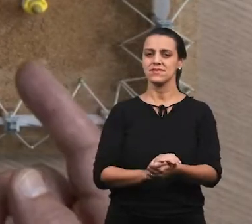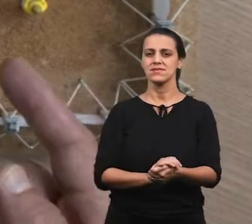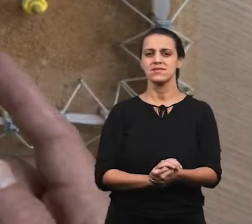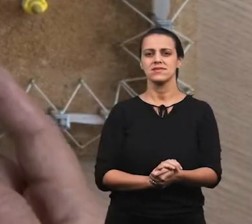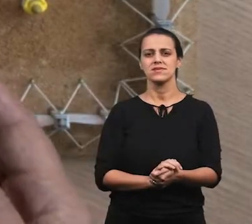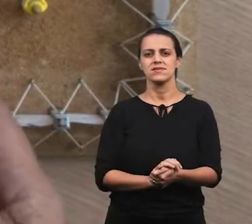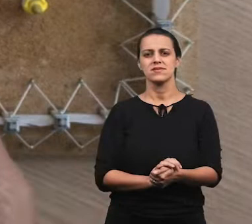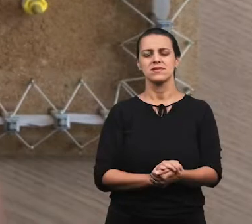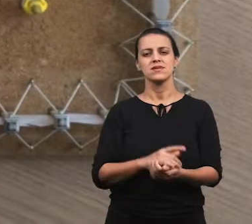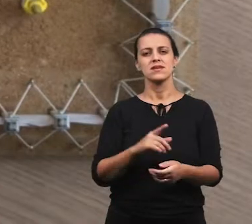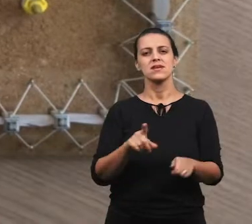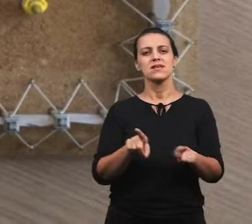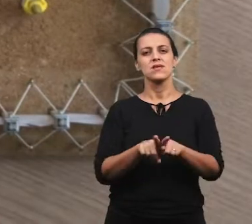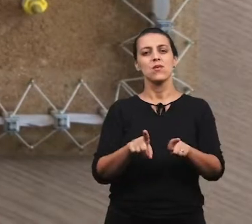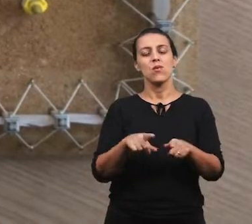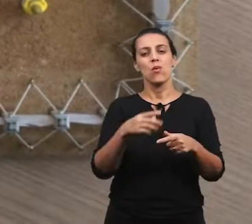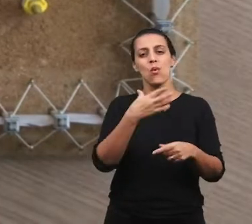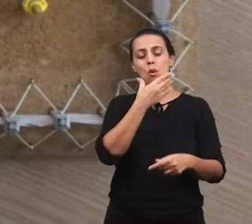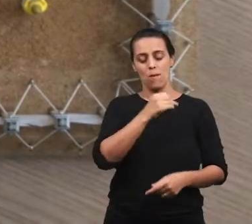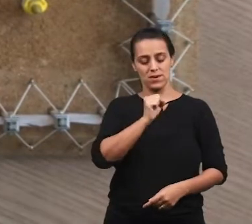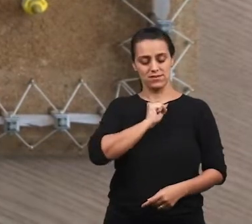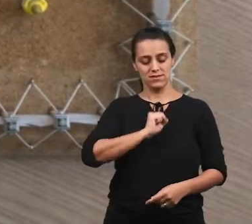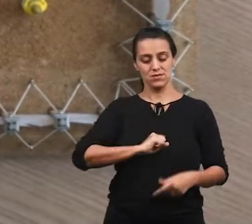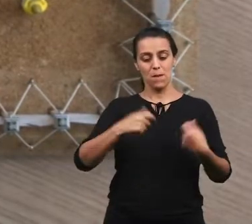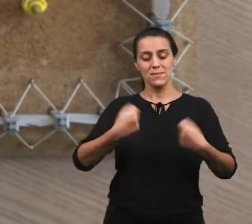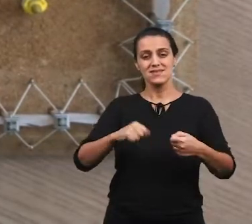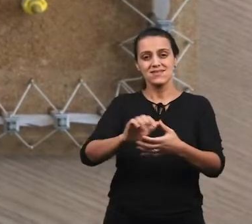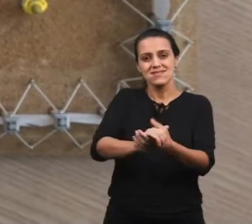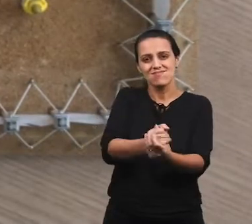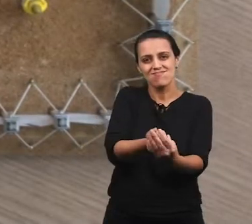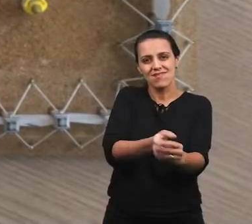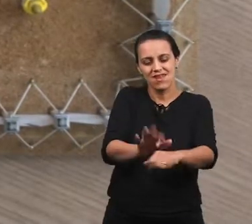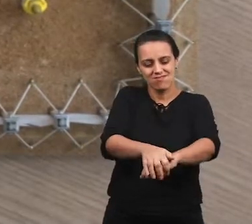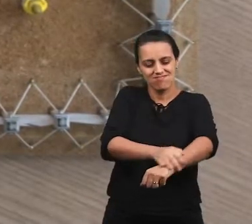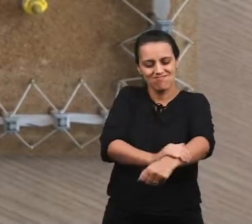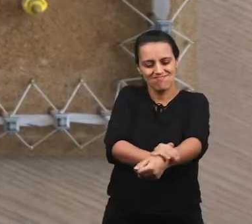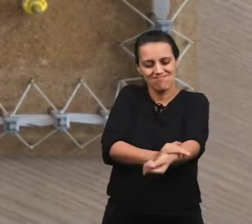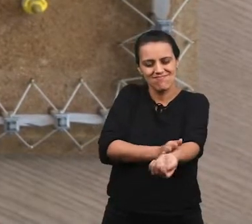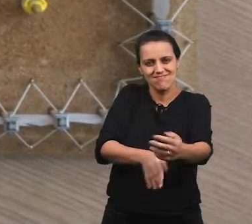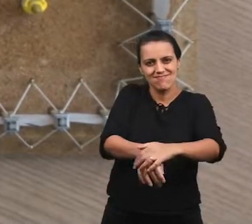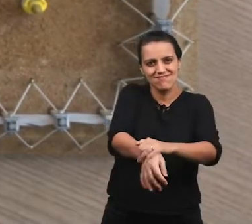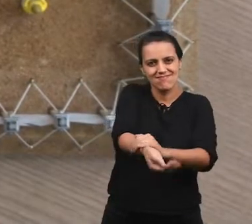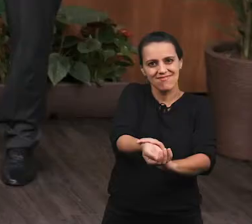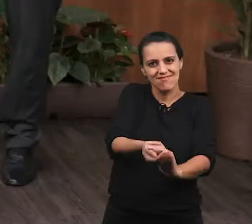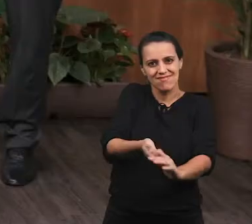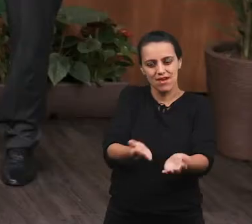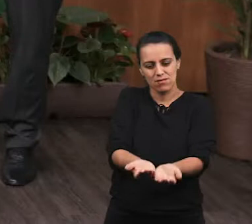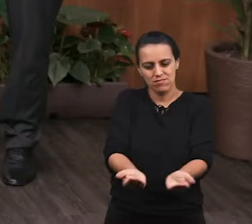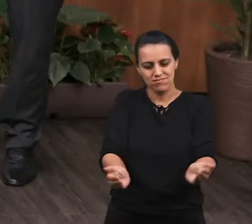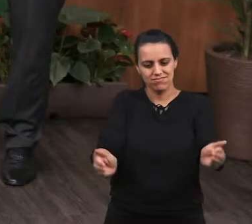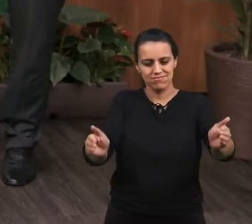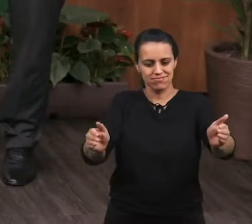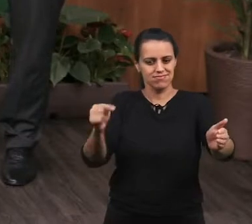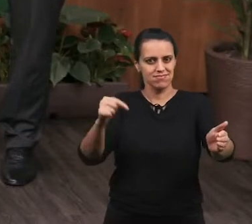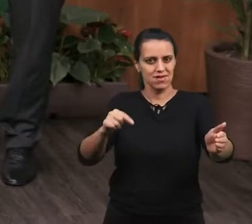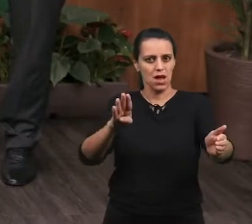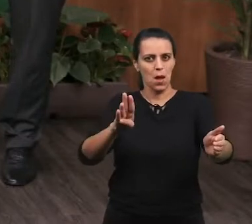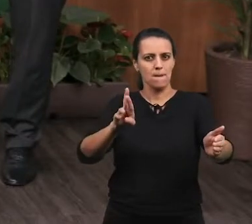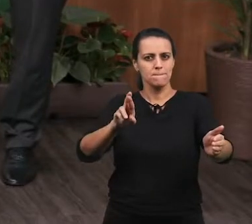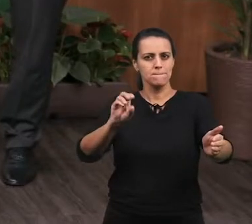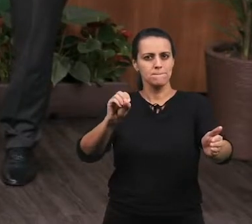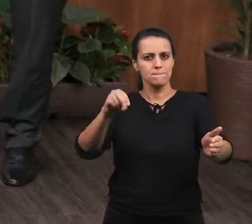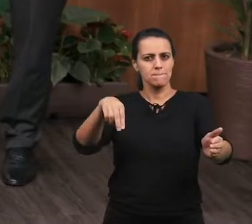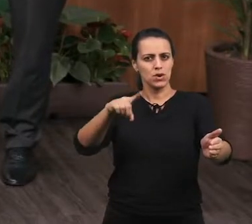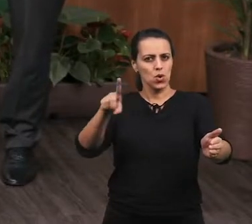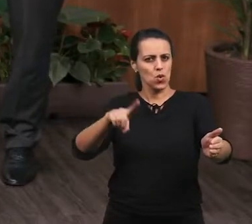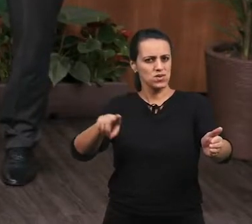макете, они должны были умываться в умывальнице. или мы в умывальнике, который был